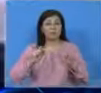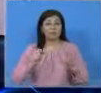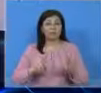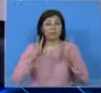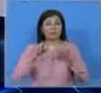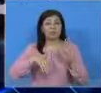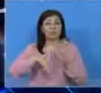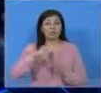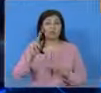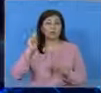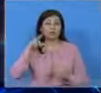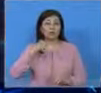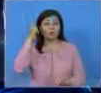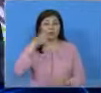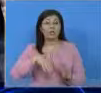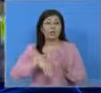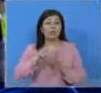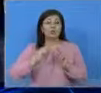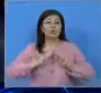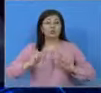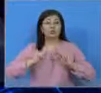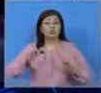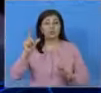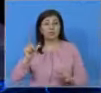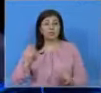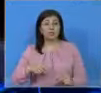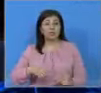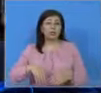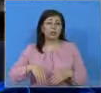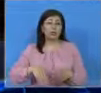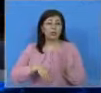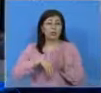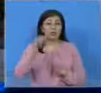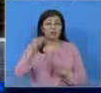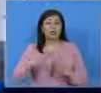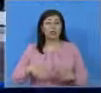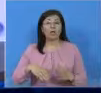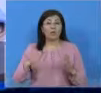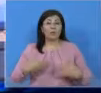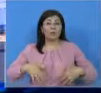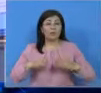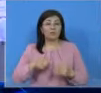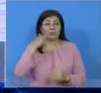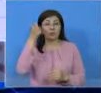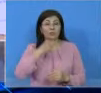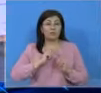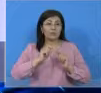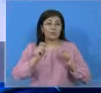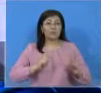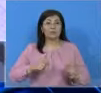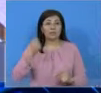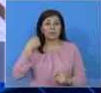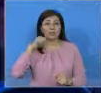номинациям «Лучший ученик года», «Лучший учитель года» и «Лучший шанарах года». Кроме того, были награждены призеры